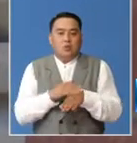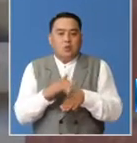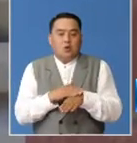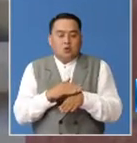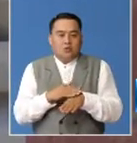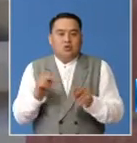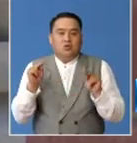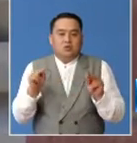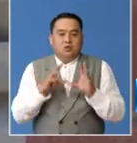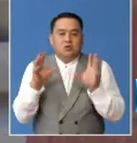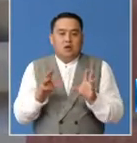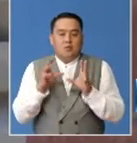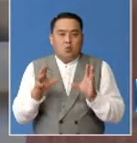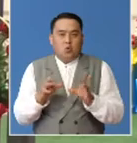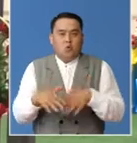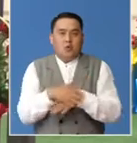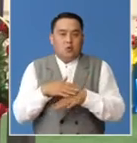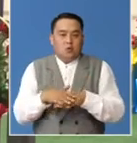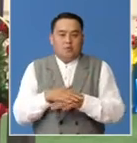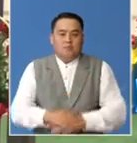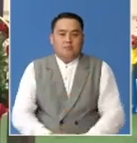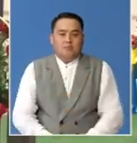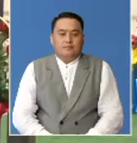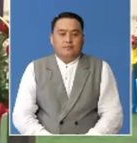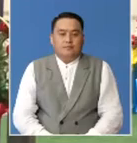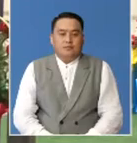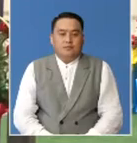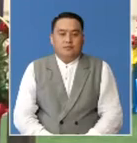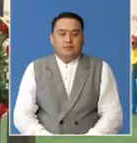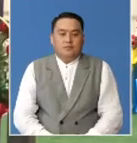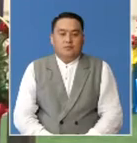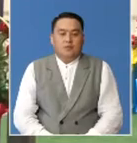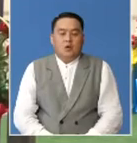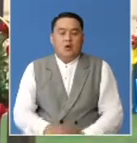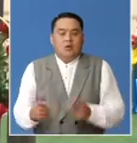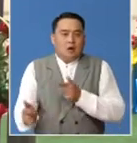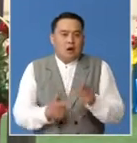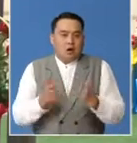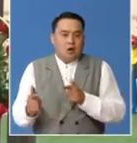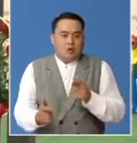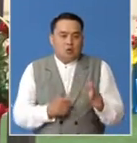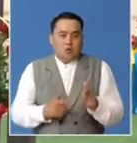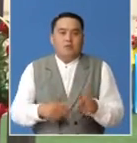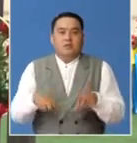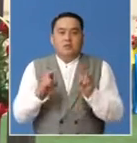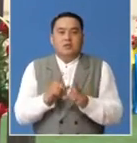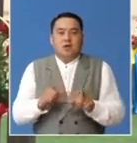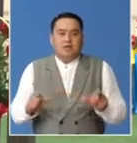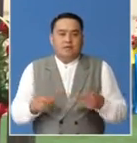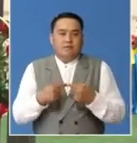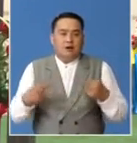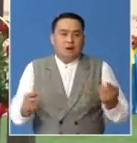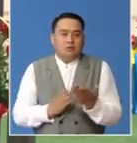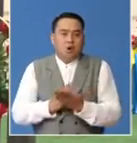и искренней заботой о земляках. Он растил кадры, будущее наших поколений. сегодня они работают на